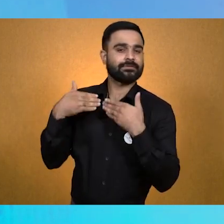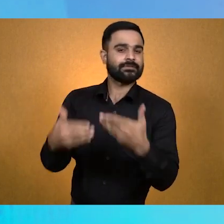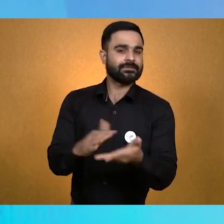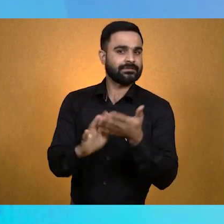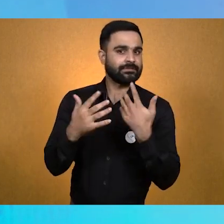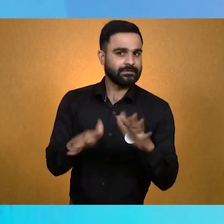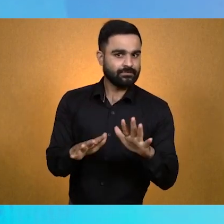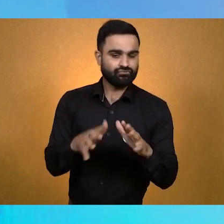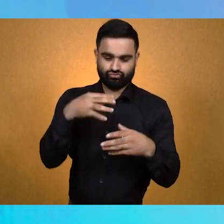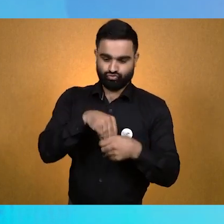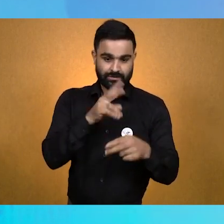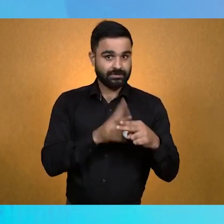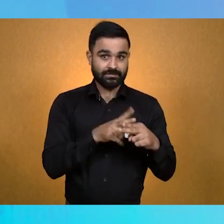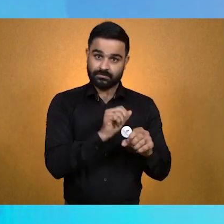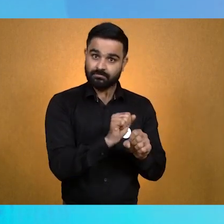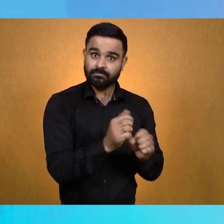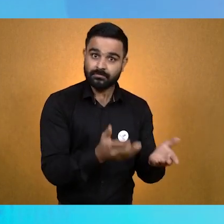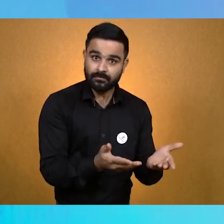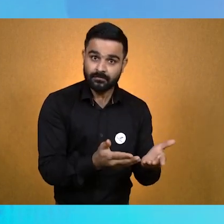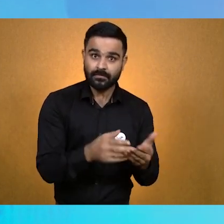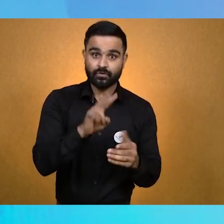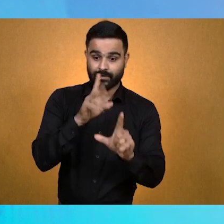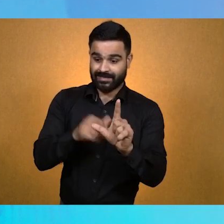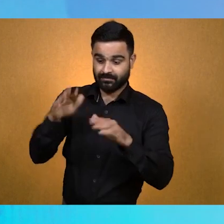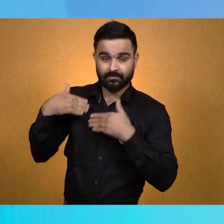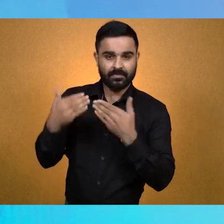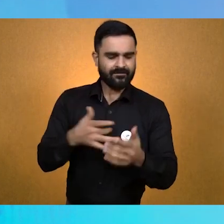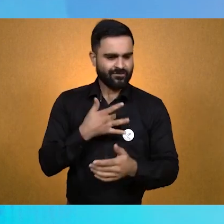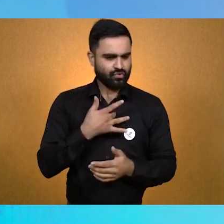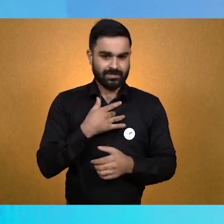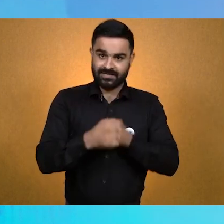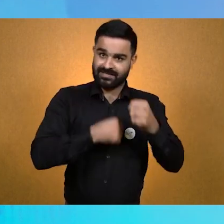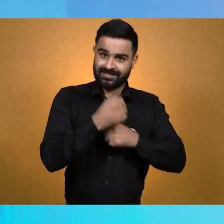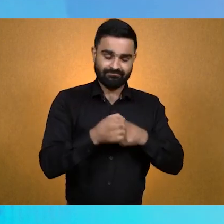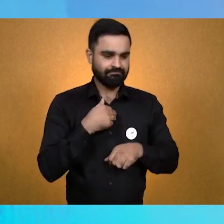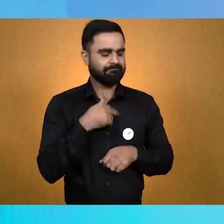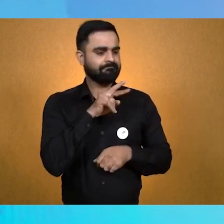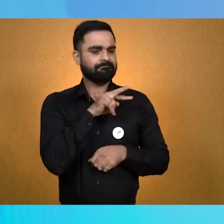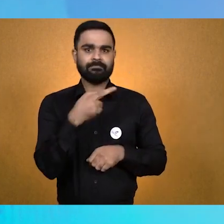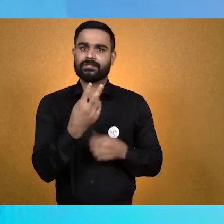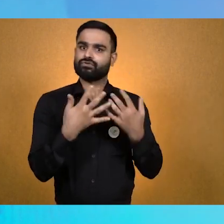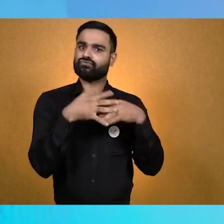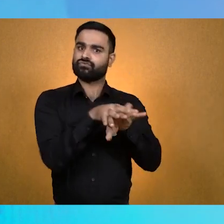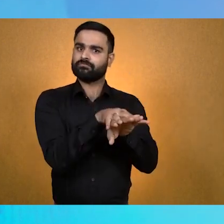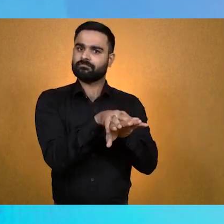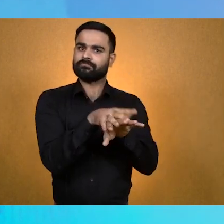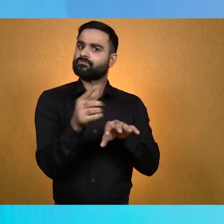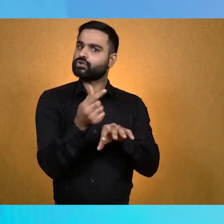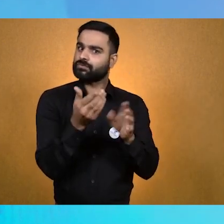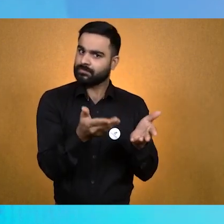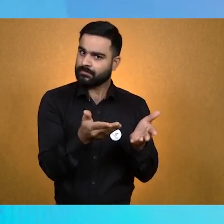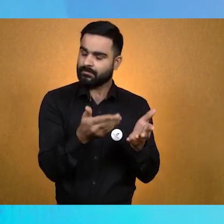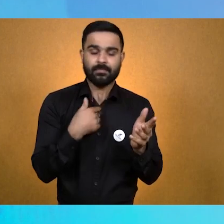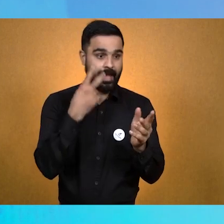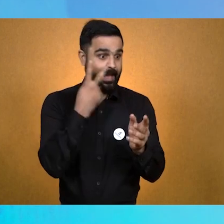of STAIRS' existence. पिछले 25 सालों में मुझे लगता है कि स्पोर्ट्स को हम लोगों ने एक इंक्लूसिविटी के रूप में यूज़ किया है. वी